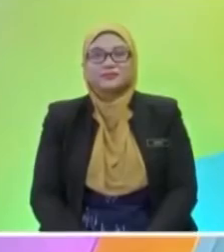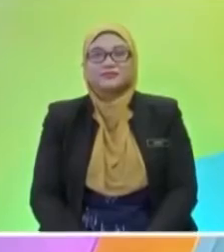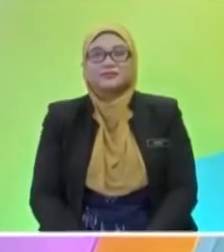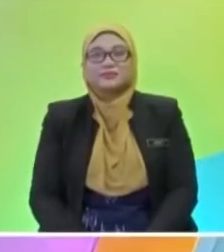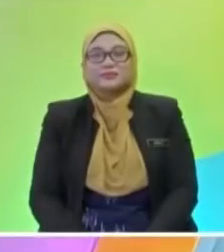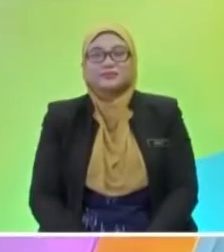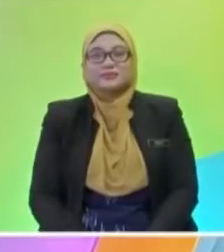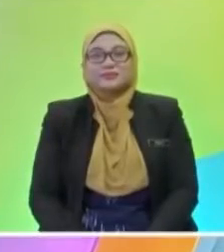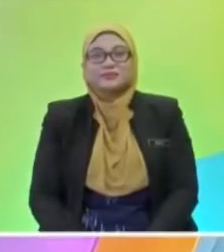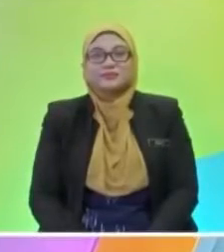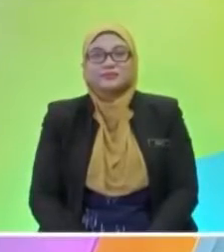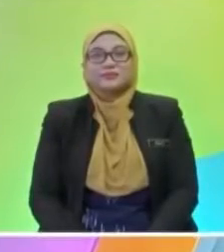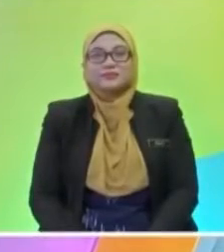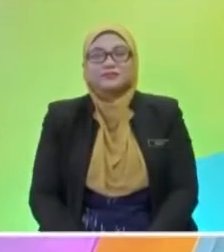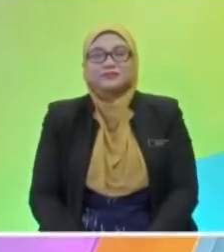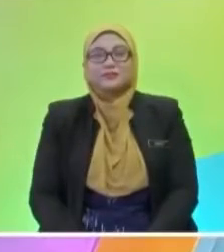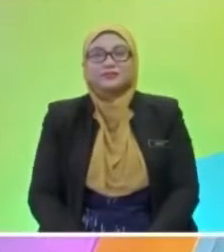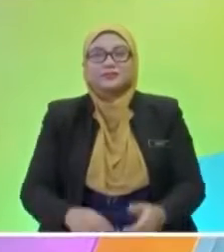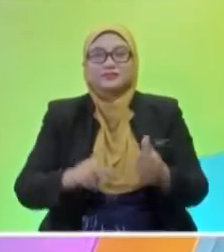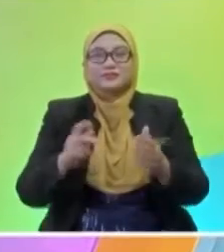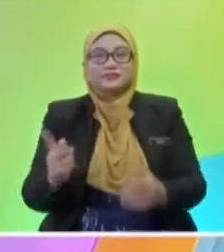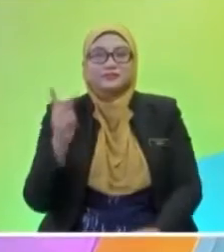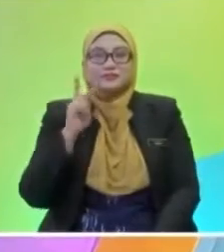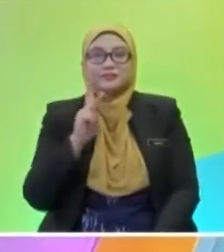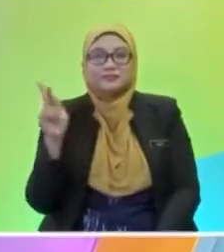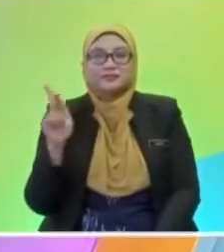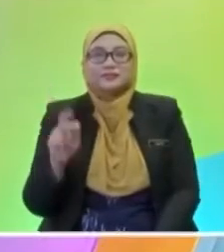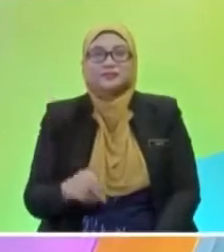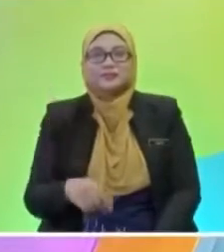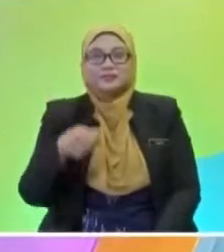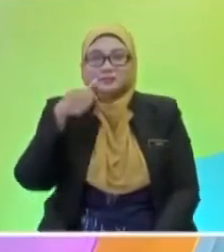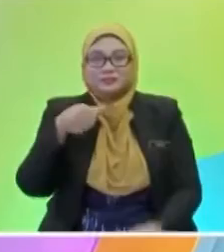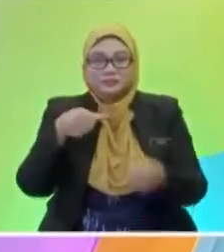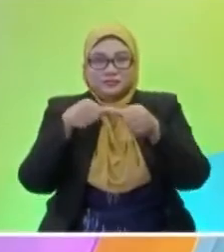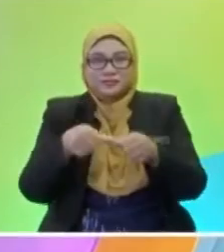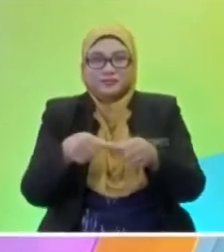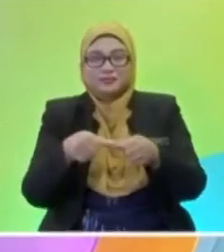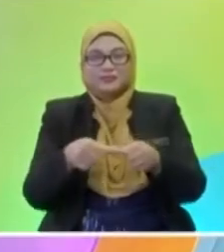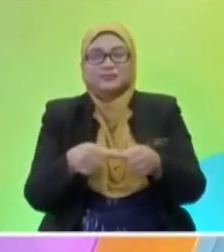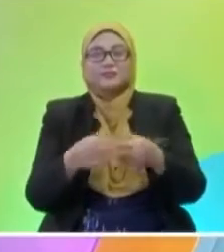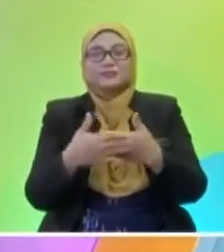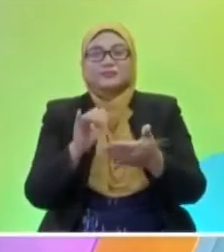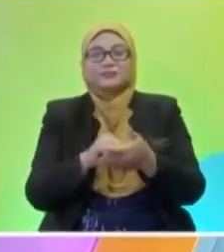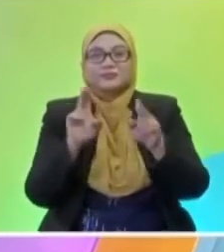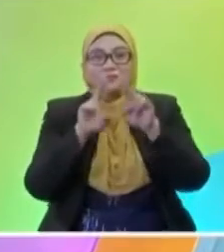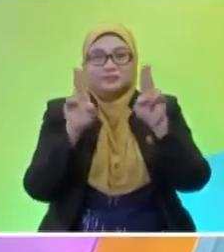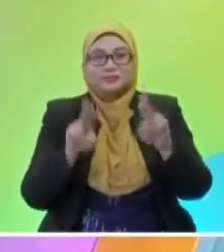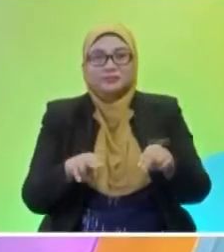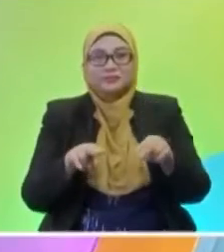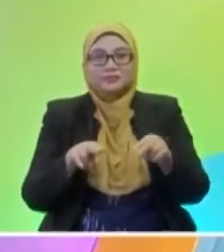Okey. Kita ketatkan, boleh tekan macam ini. Kita boleh uji adakah tayar